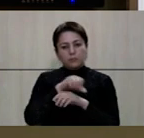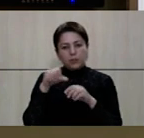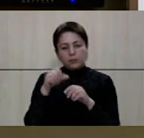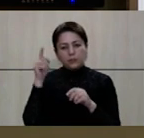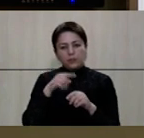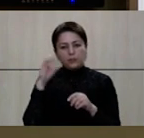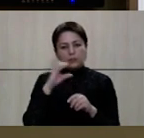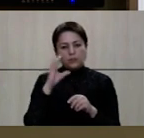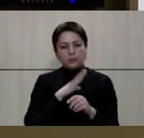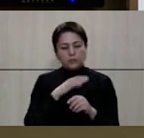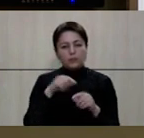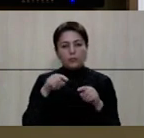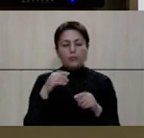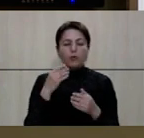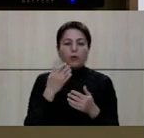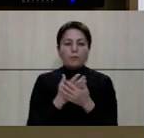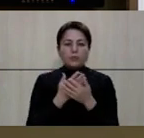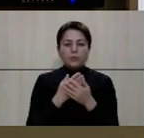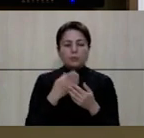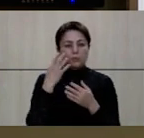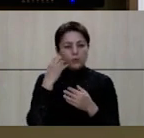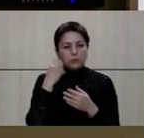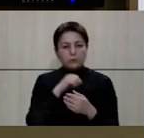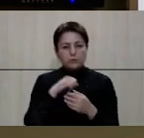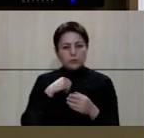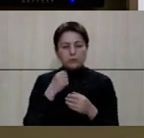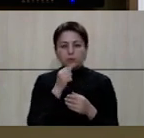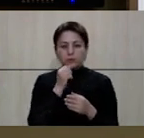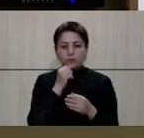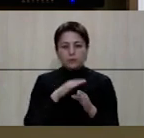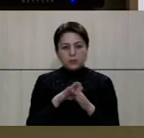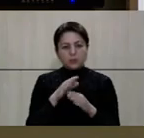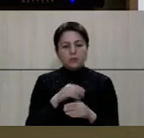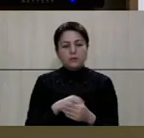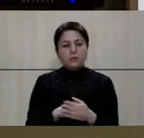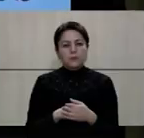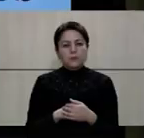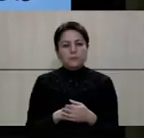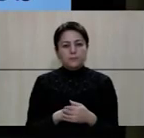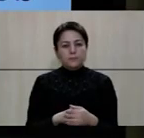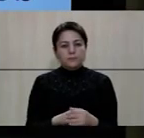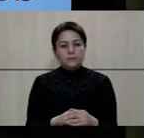bu masalamiz juda ham oson. Qani bu masalani o'zingiz mustaqil ishlab ko'ringchi?